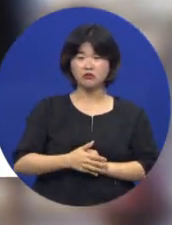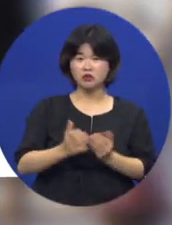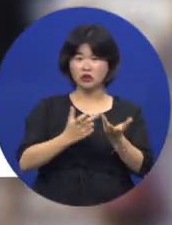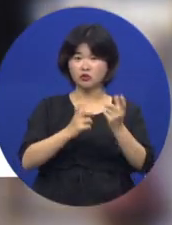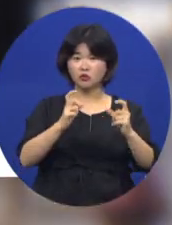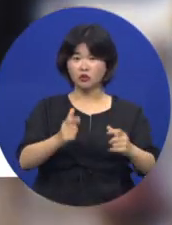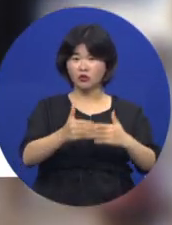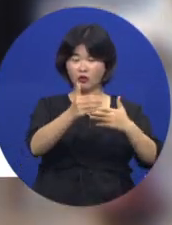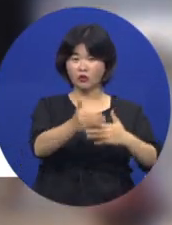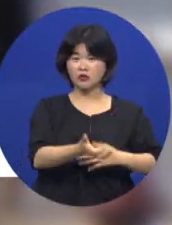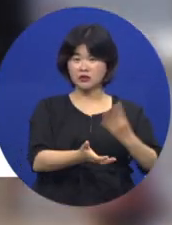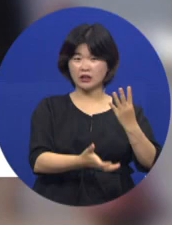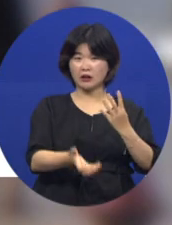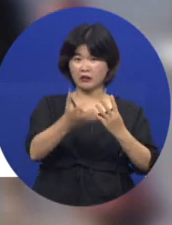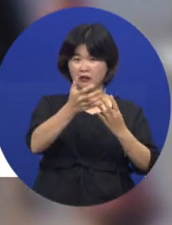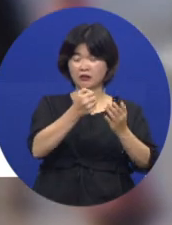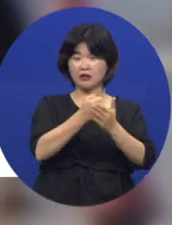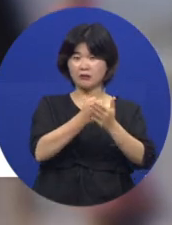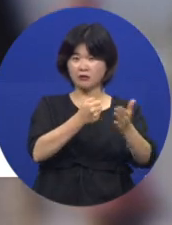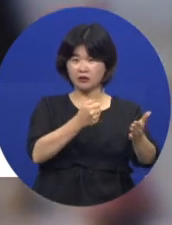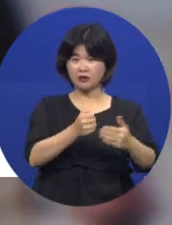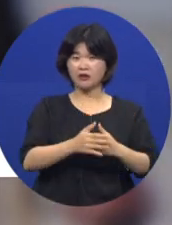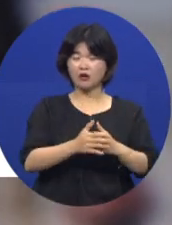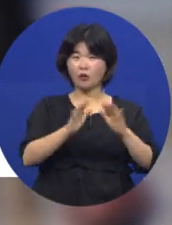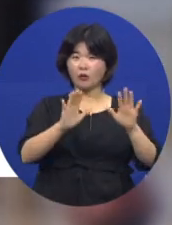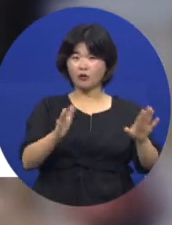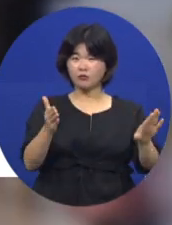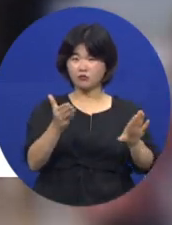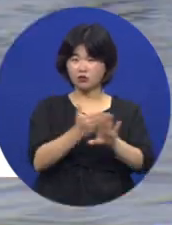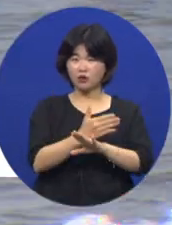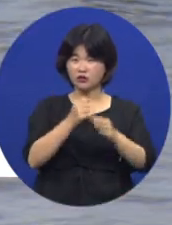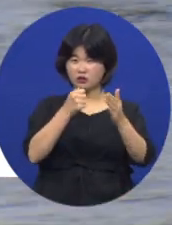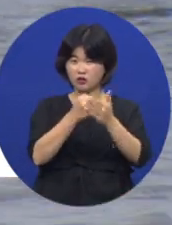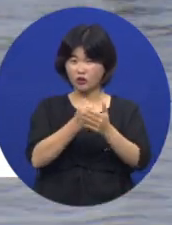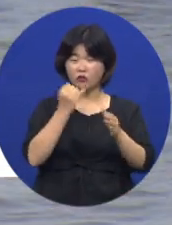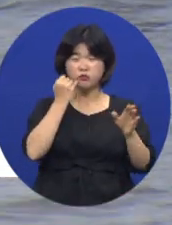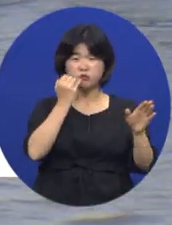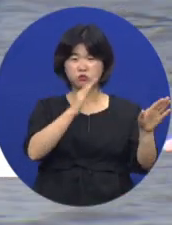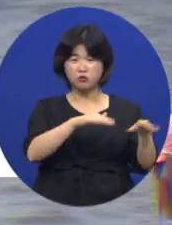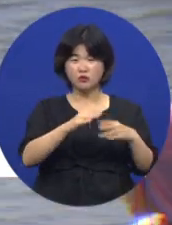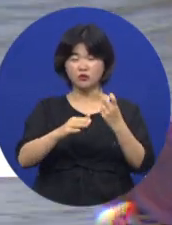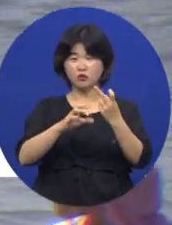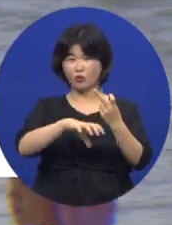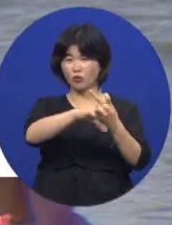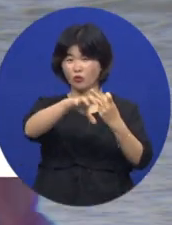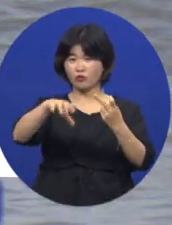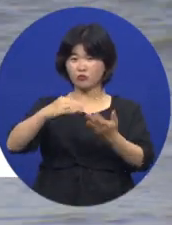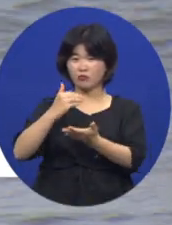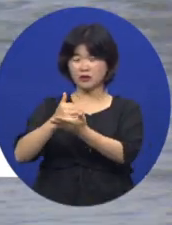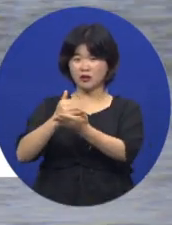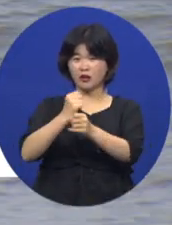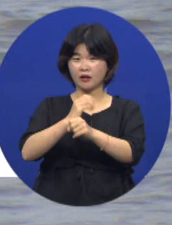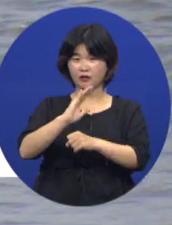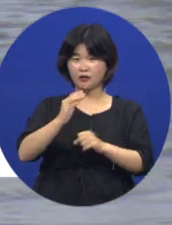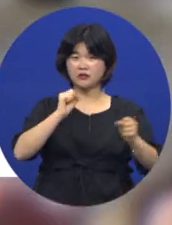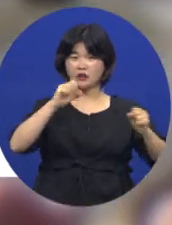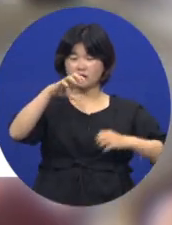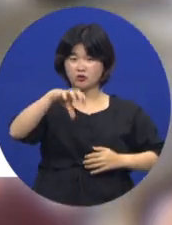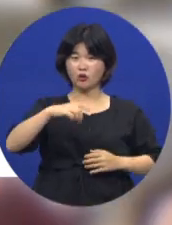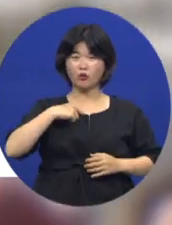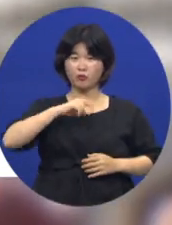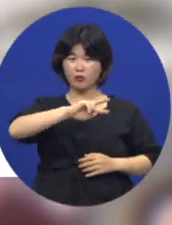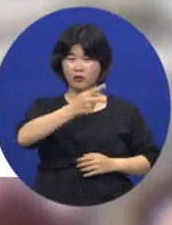제주도는 거리두기 4 단계 격상 에 따라 오늘부터 지정 해수욕장 12곳에 패장 하고 샤워실과